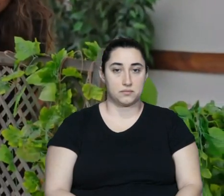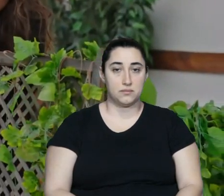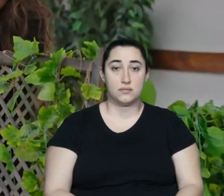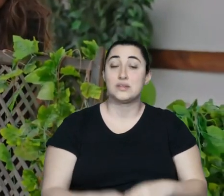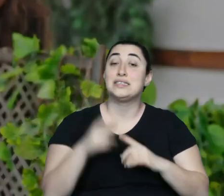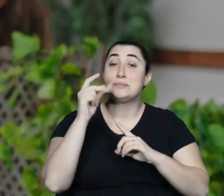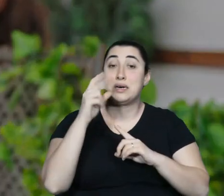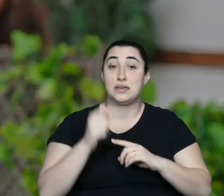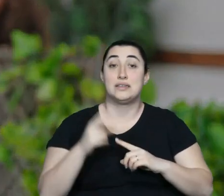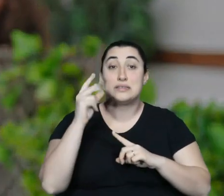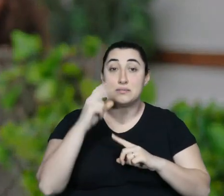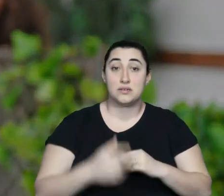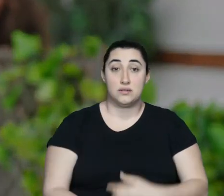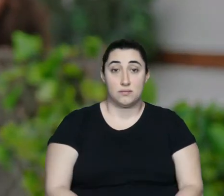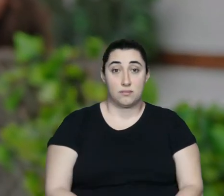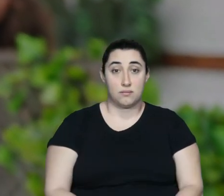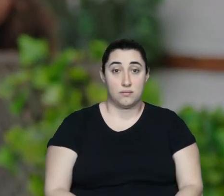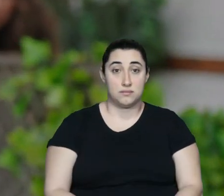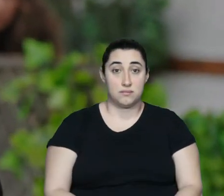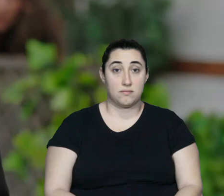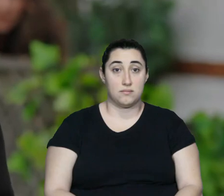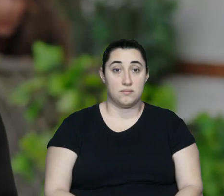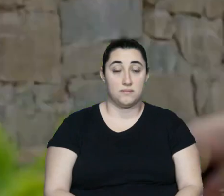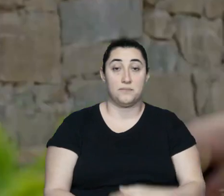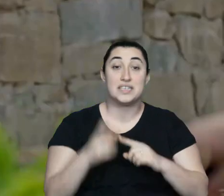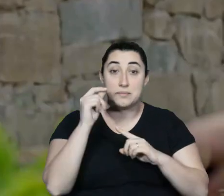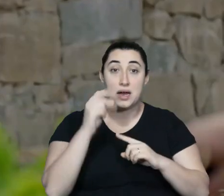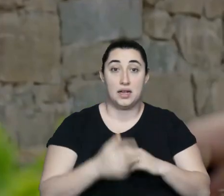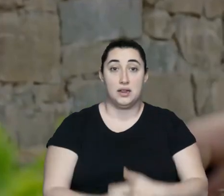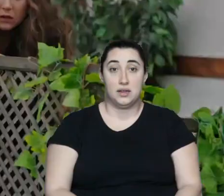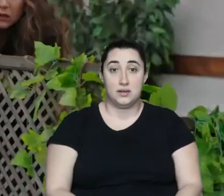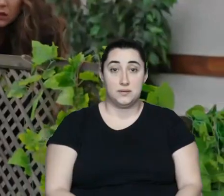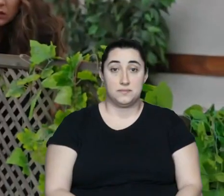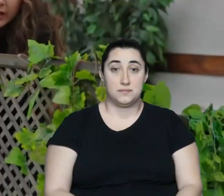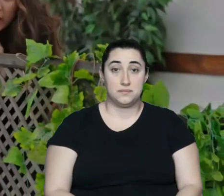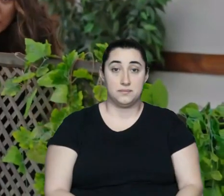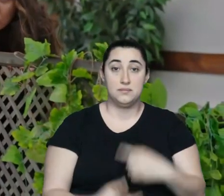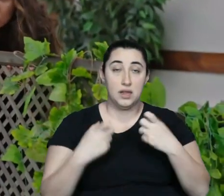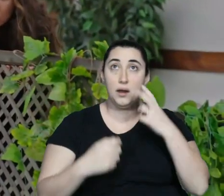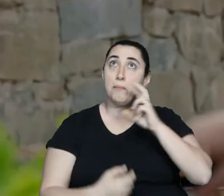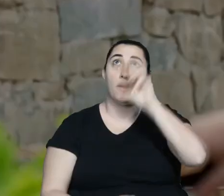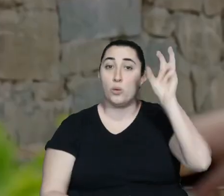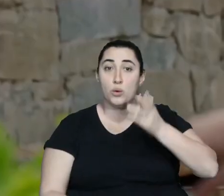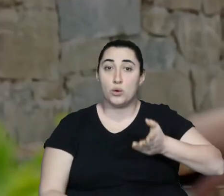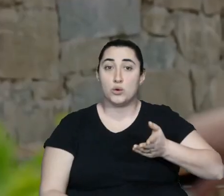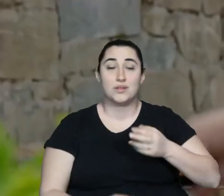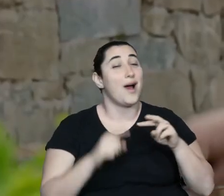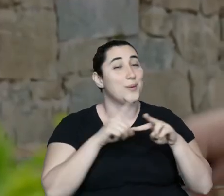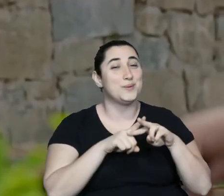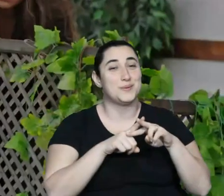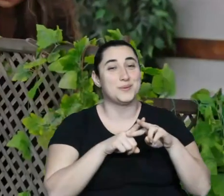İsmail. İsmail, İsmail. Şapşal şapşal etrafı havaya baktı. İsmail. Nereye bakıyorsun?